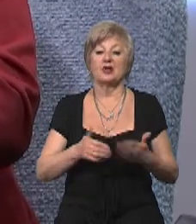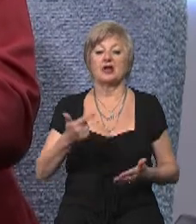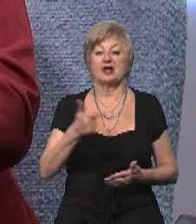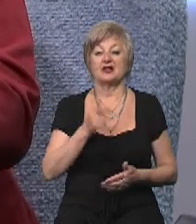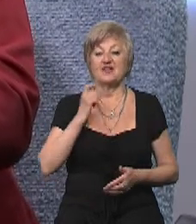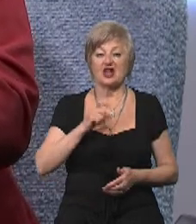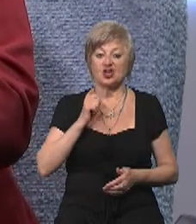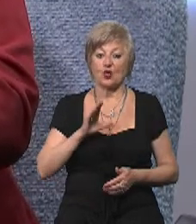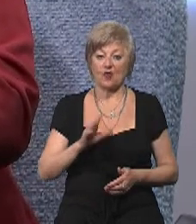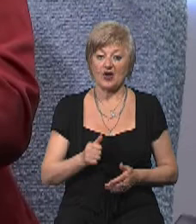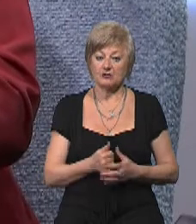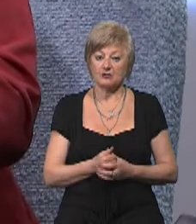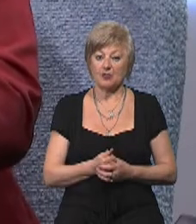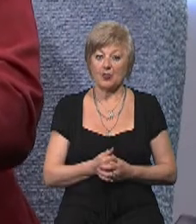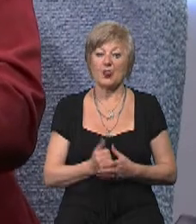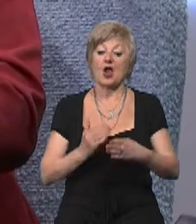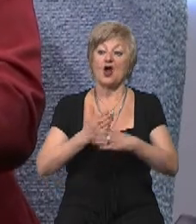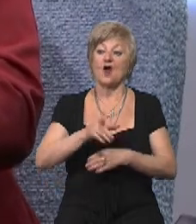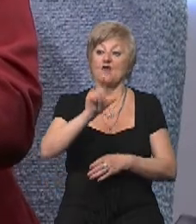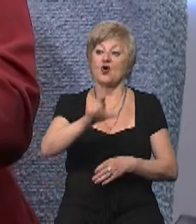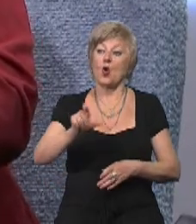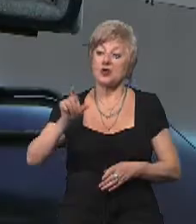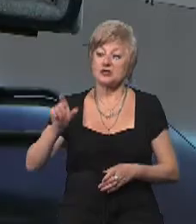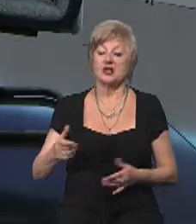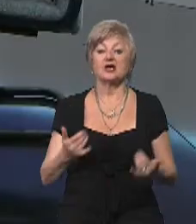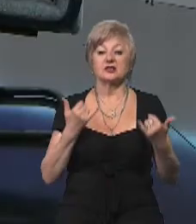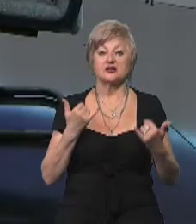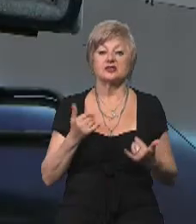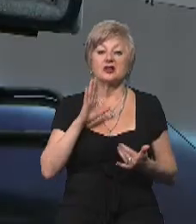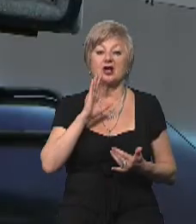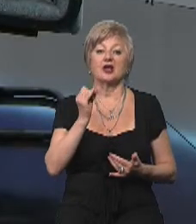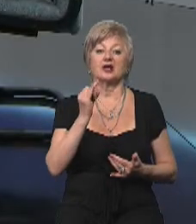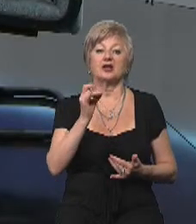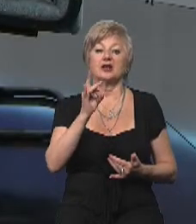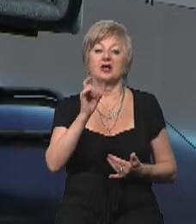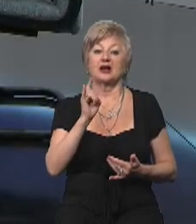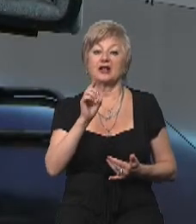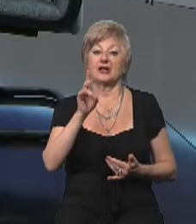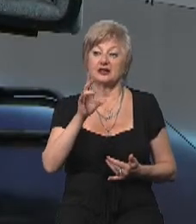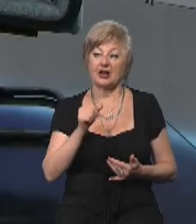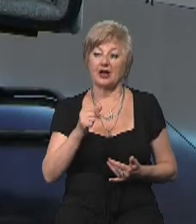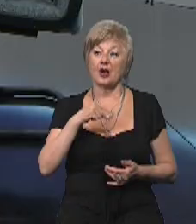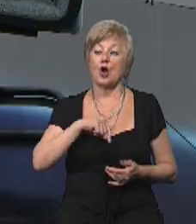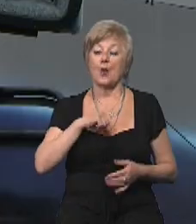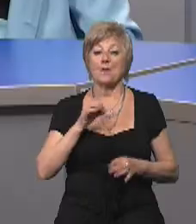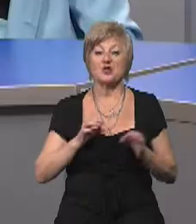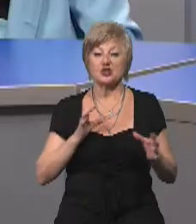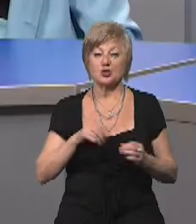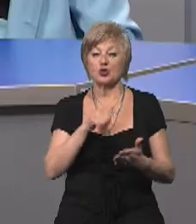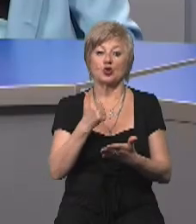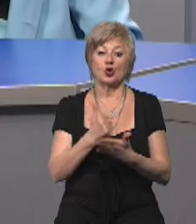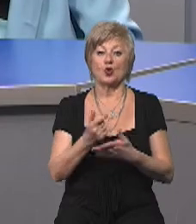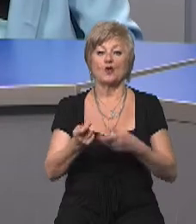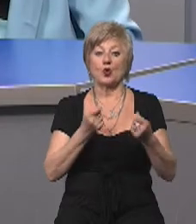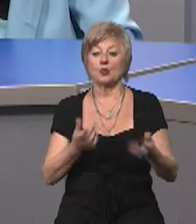Галина Воротнікова. В гостях нашої програми сьогодні пані Ірина Кураченко, психологиня, голова